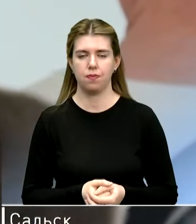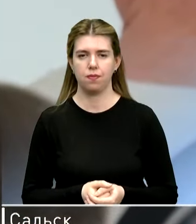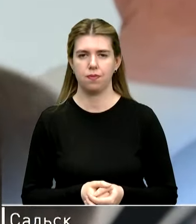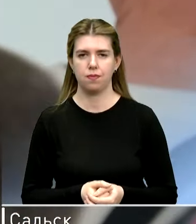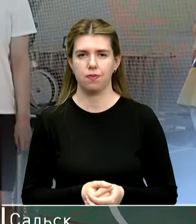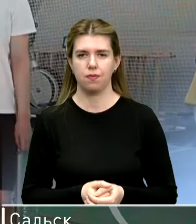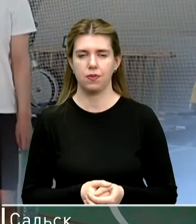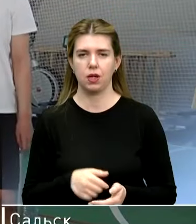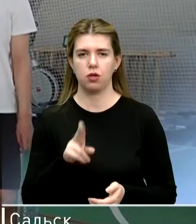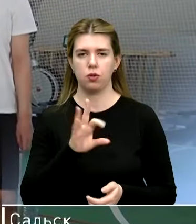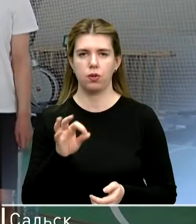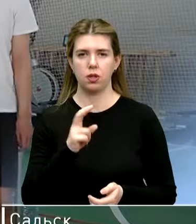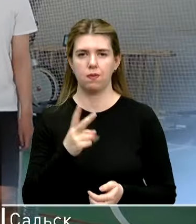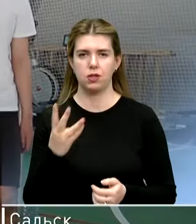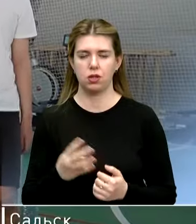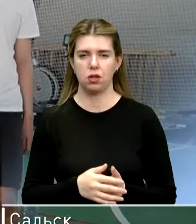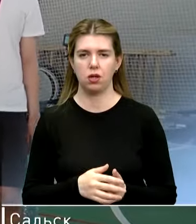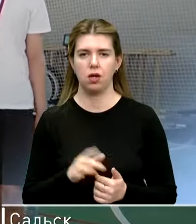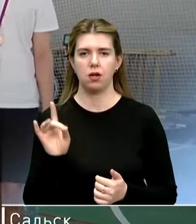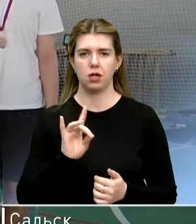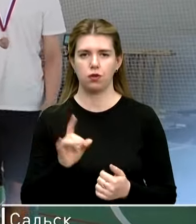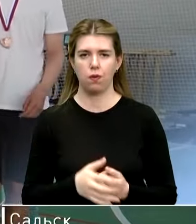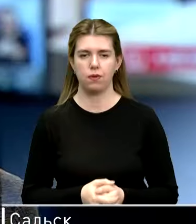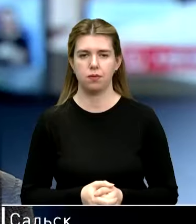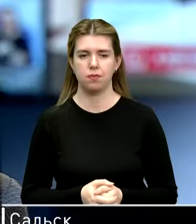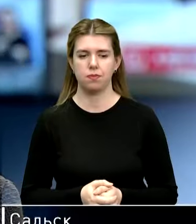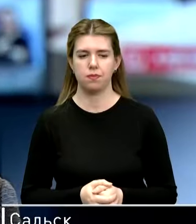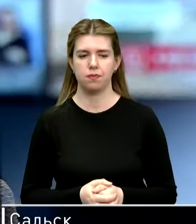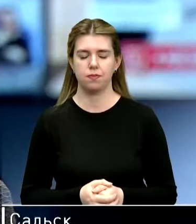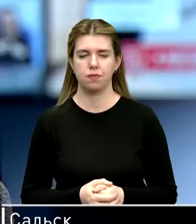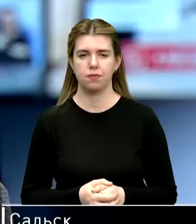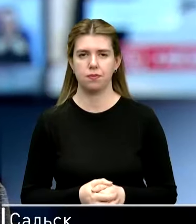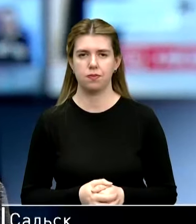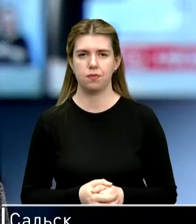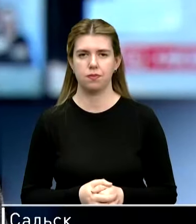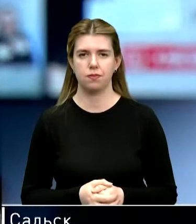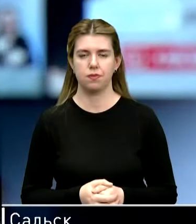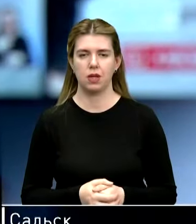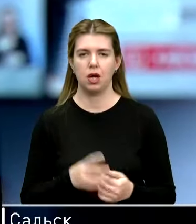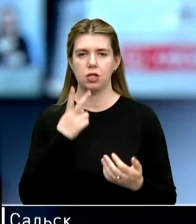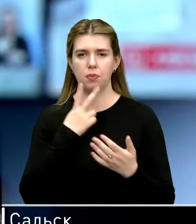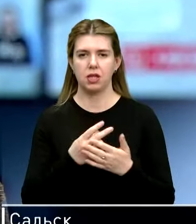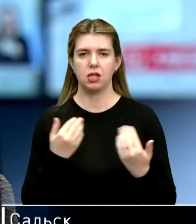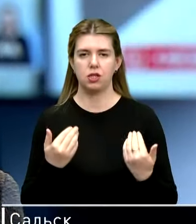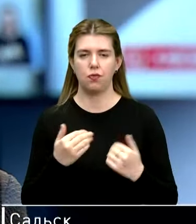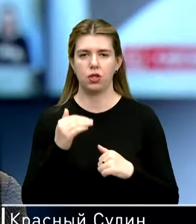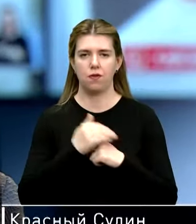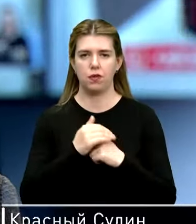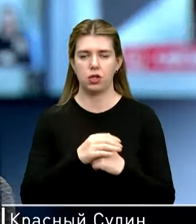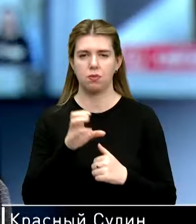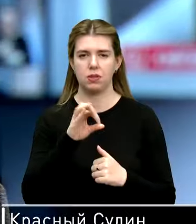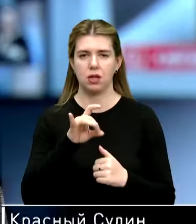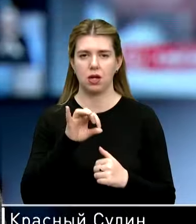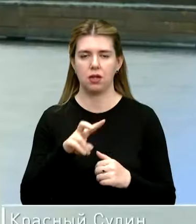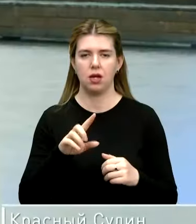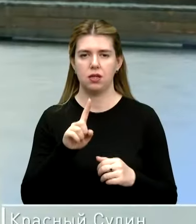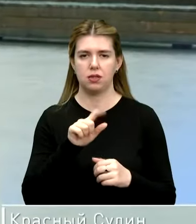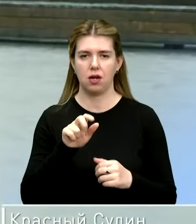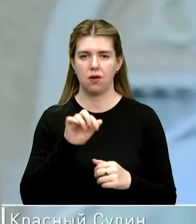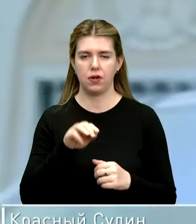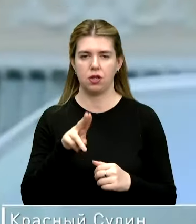Богдан Дмитриев, Дон 24, Ростов-на-Дону. Смотрите сегодня вечером сериал «Захват»